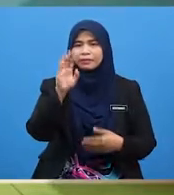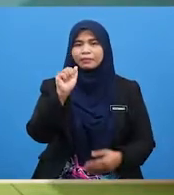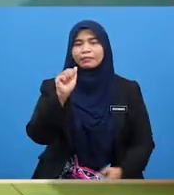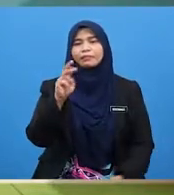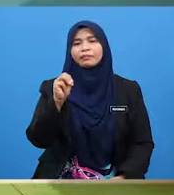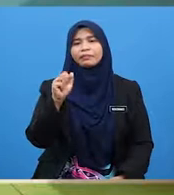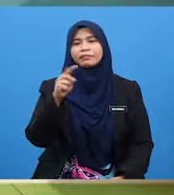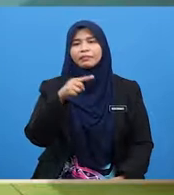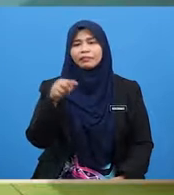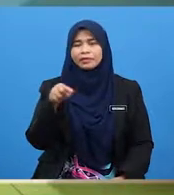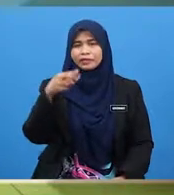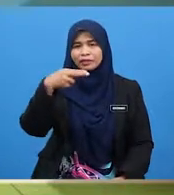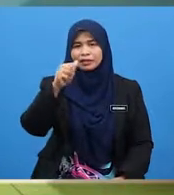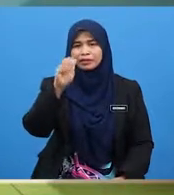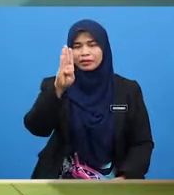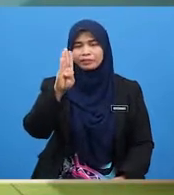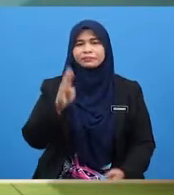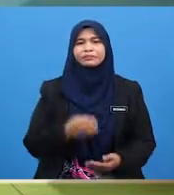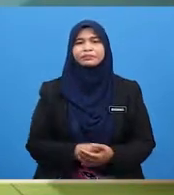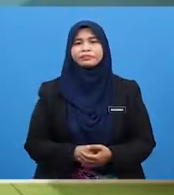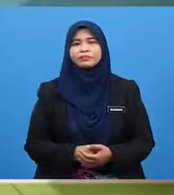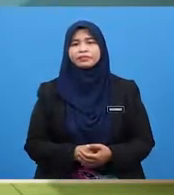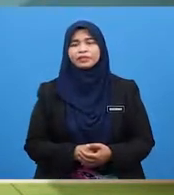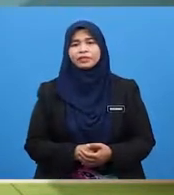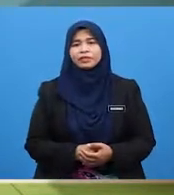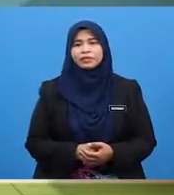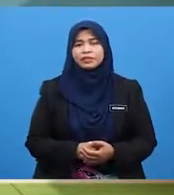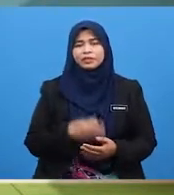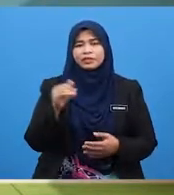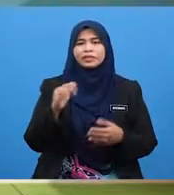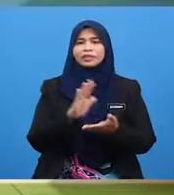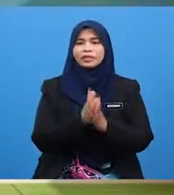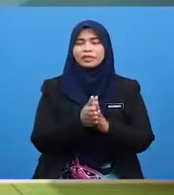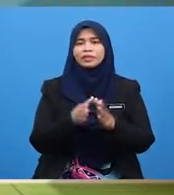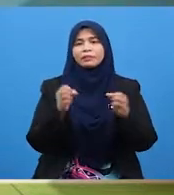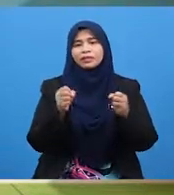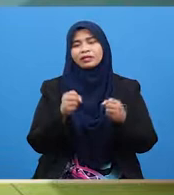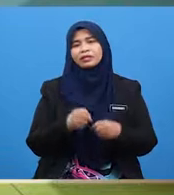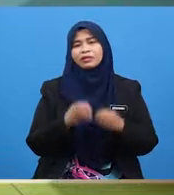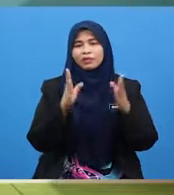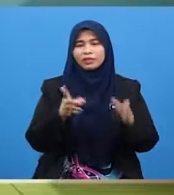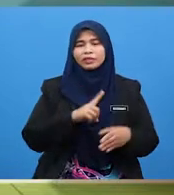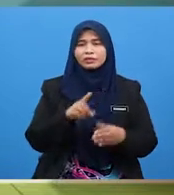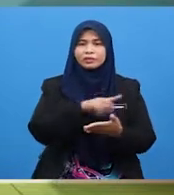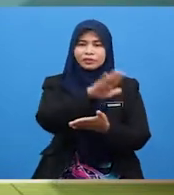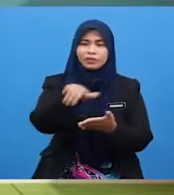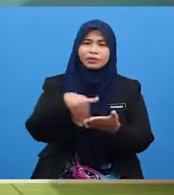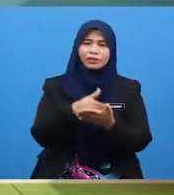yang diiktiraf oleh kebanyakan ulama yang menjadi pegangan umat Islam di seluruh